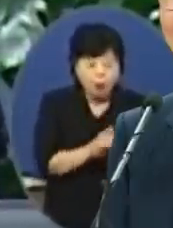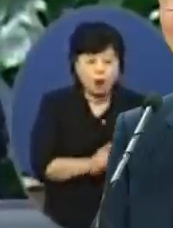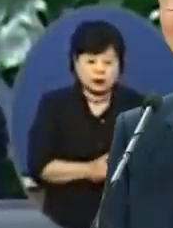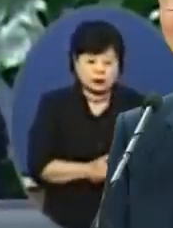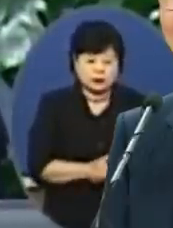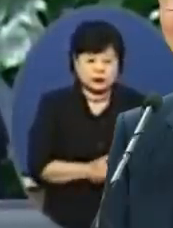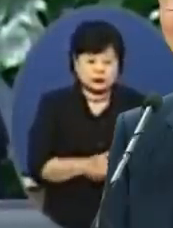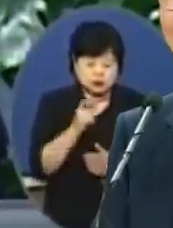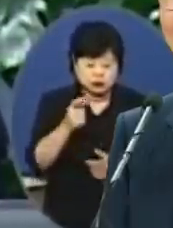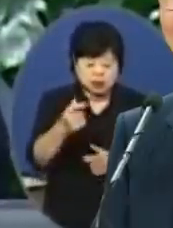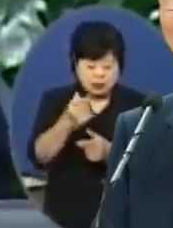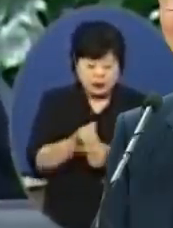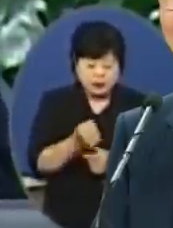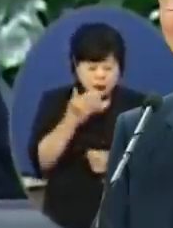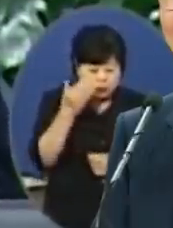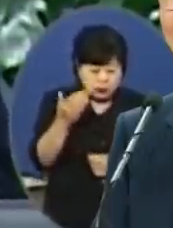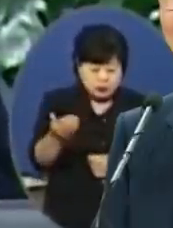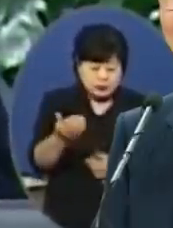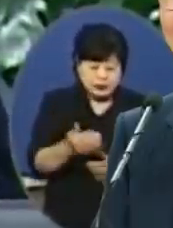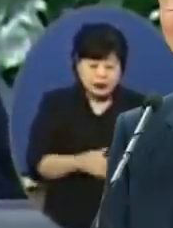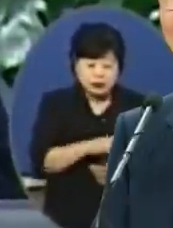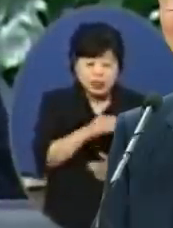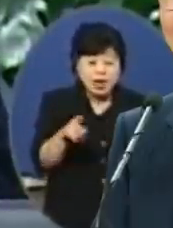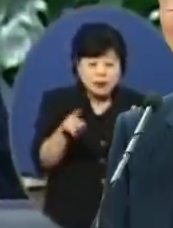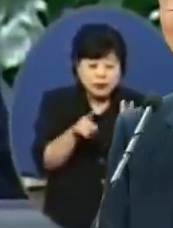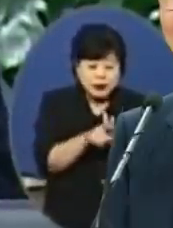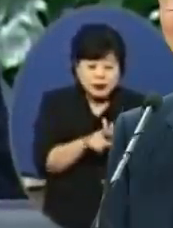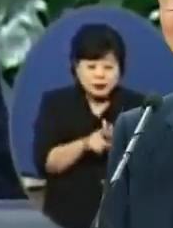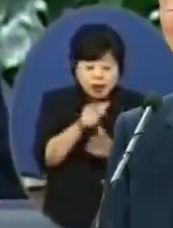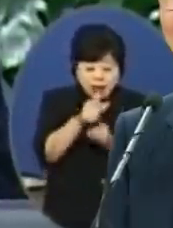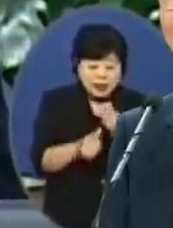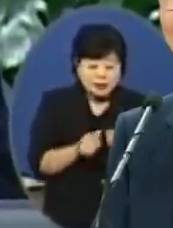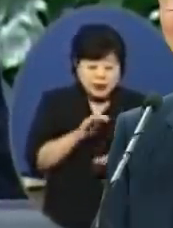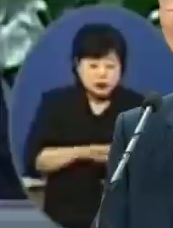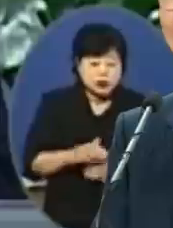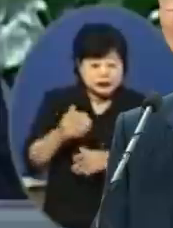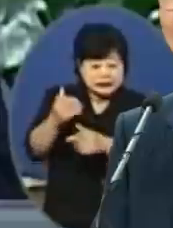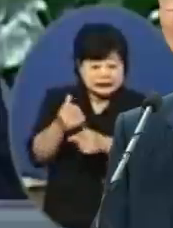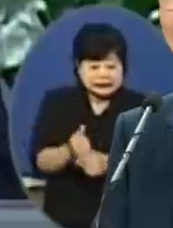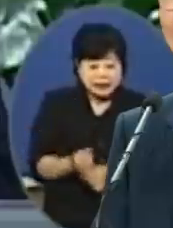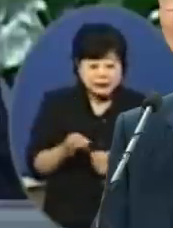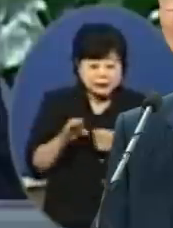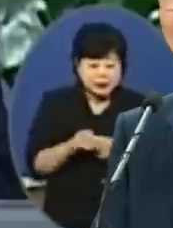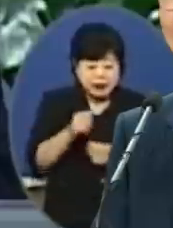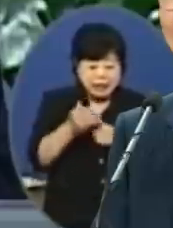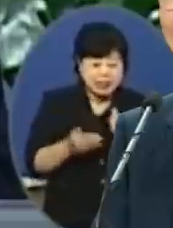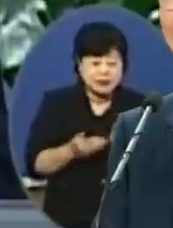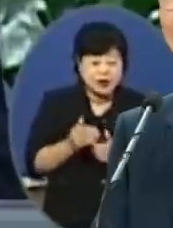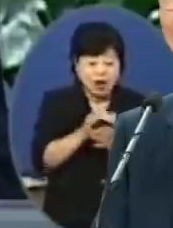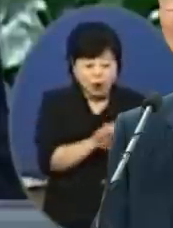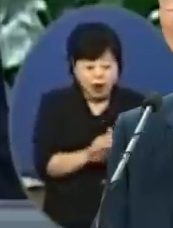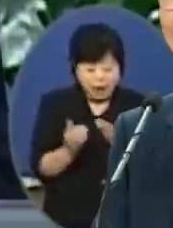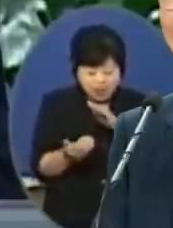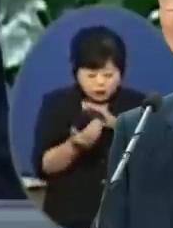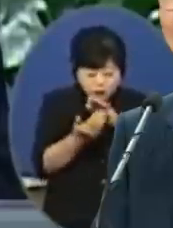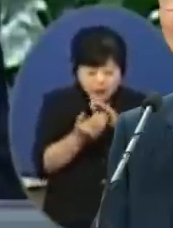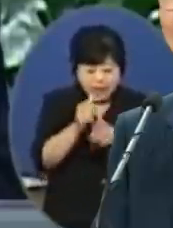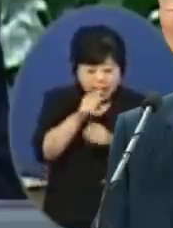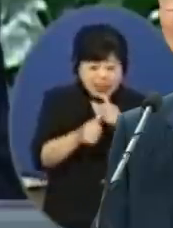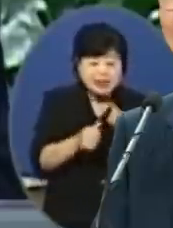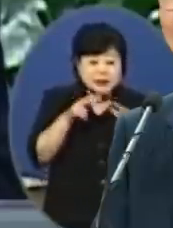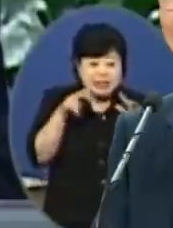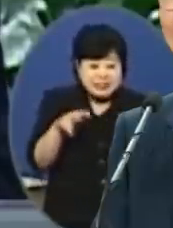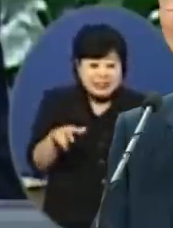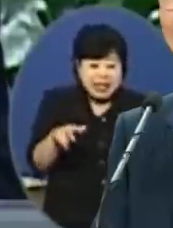끈을 굳세게 만드는 것입니다. 우리가 믿음으로 하나님의 손을 잡기만 하면 하나님과의 화해를 누릴 수 있는 것입니다. 하나님은